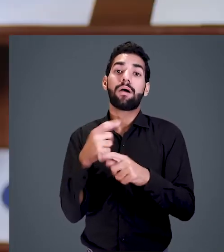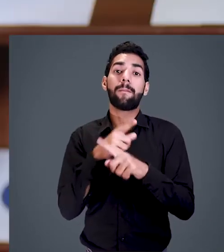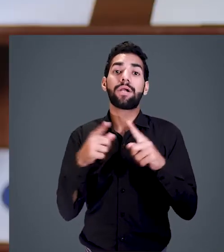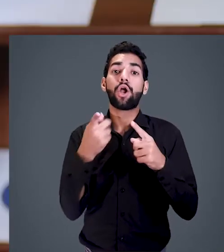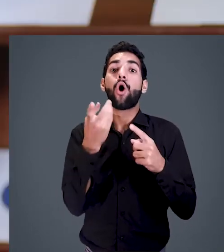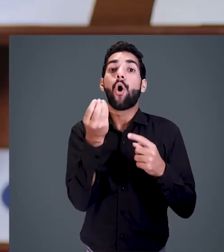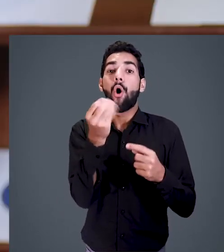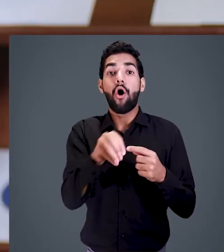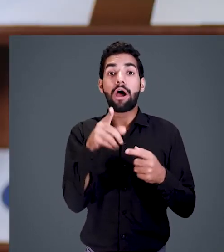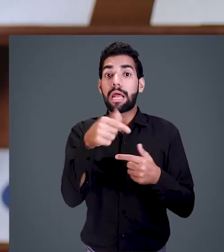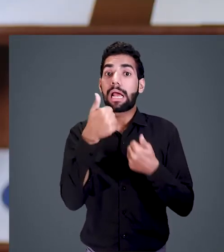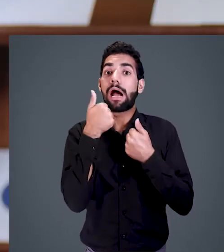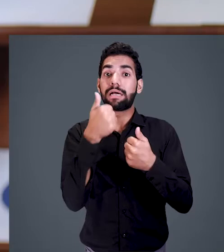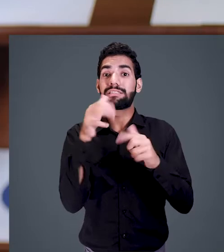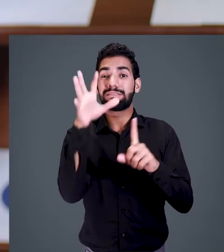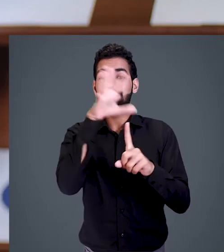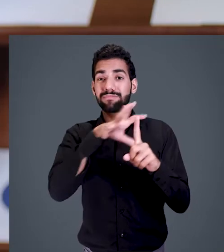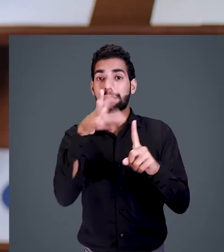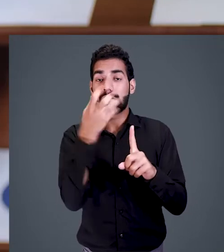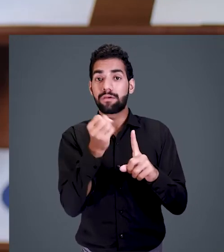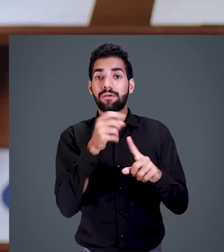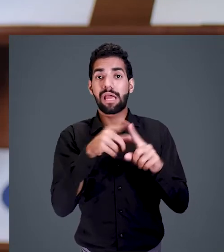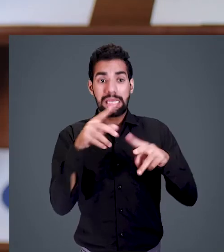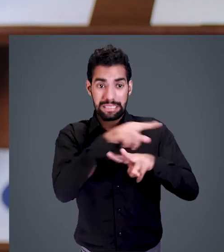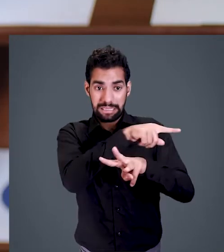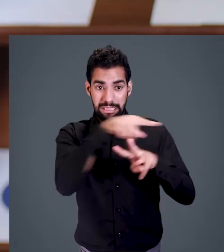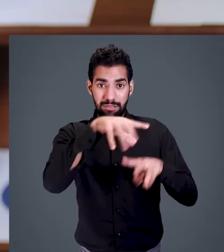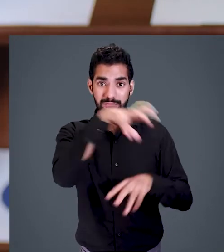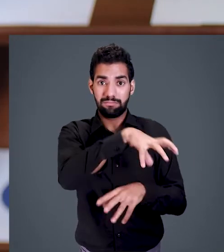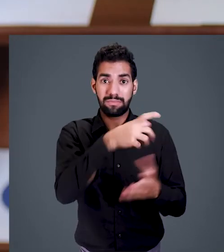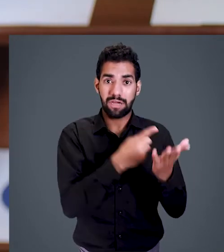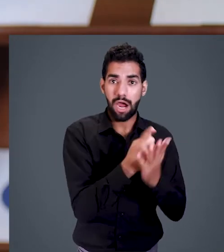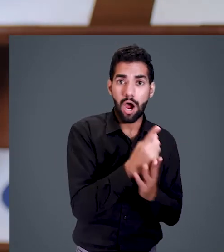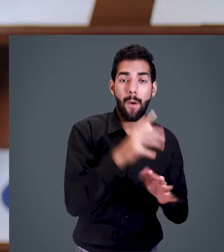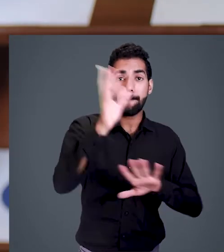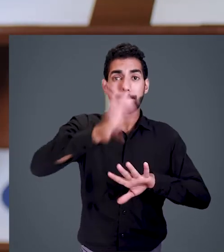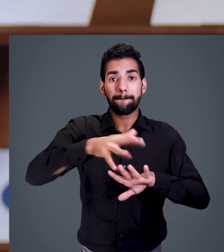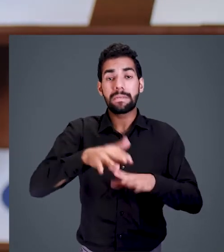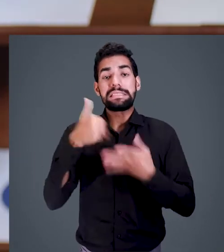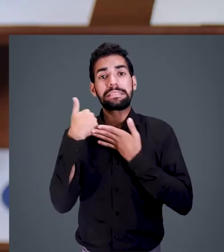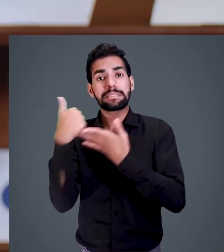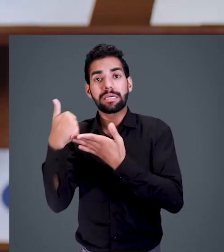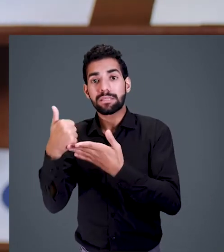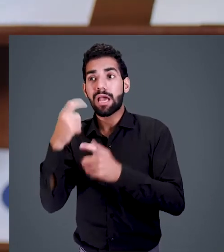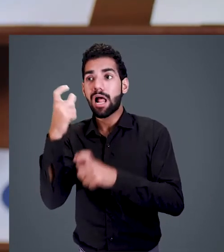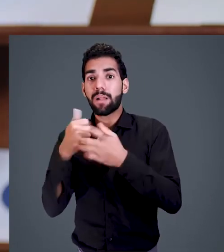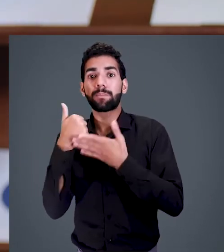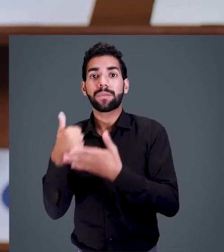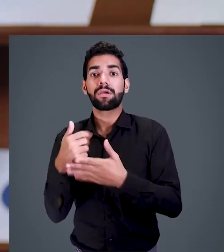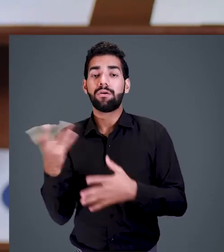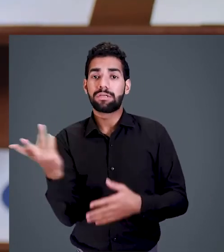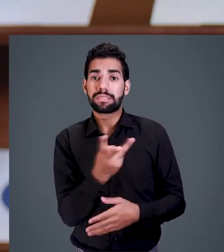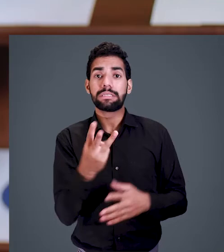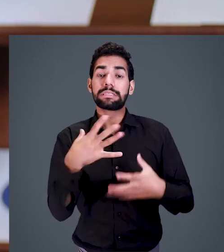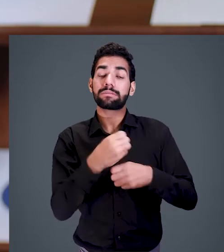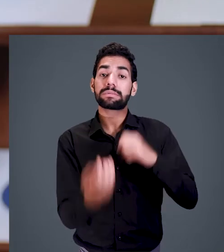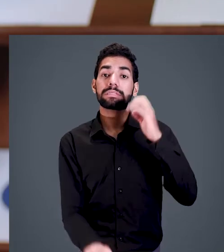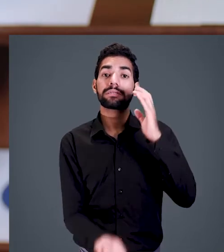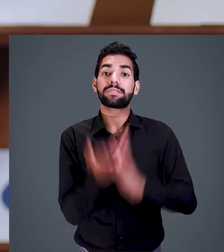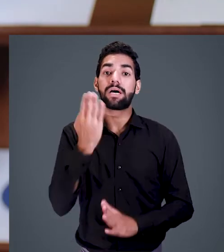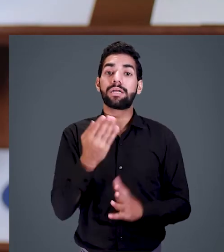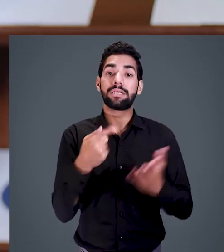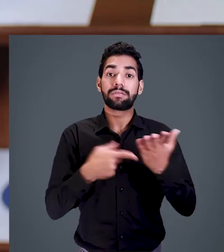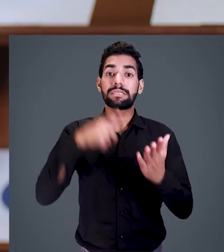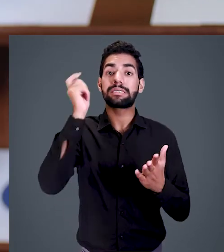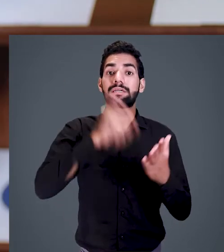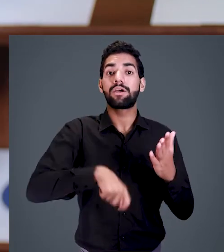رہے ہیں. ایک اور بڑی انٹرسٹنگ آبزرویشن ہے کہ ان تینوں سیکٹرز میں، ایگریکلچر، مینوفیکچرنگ اور سروسز میں، سب سے زیادہ